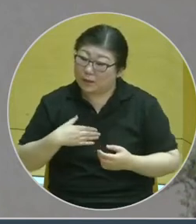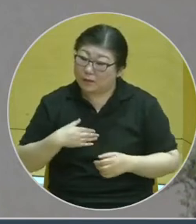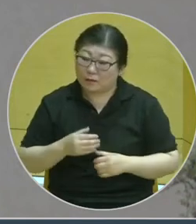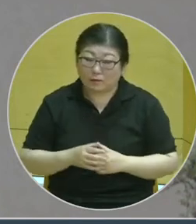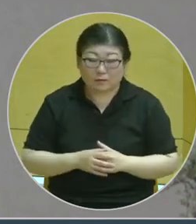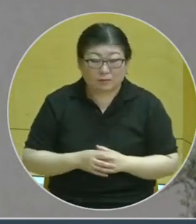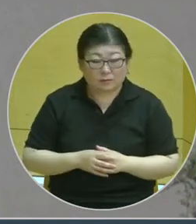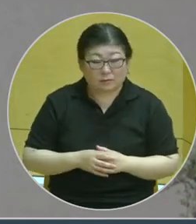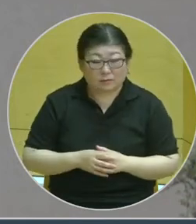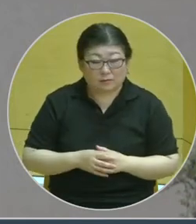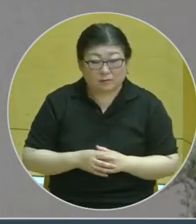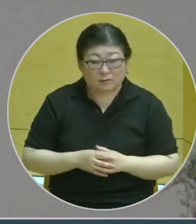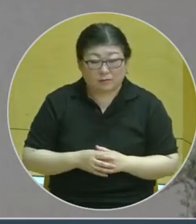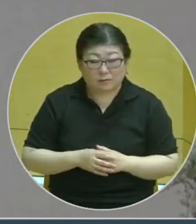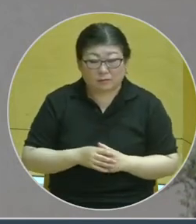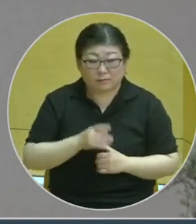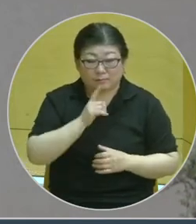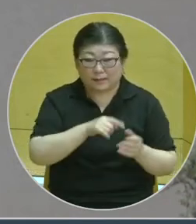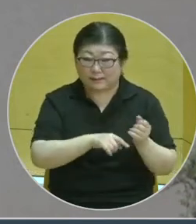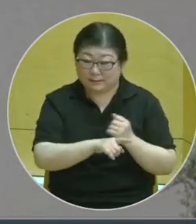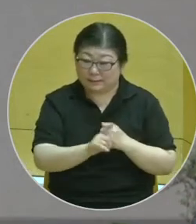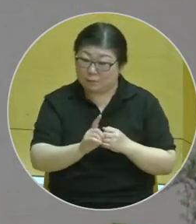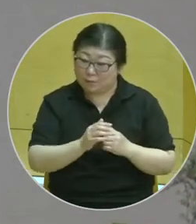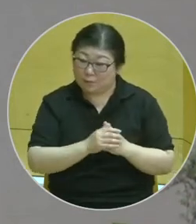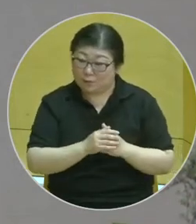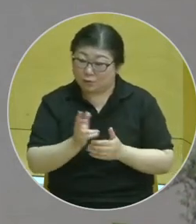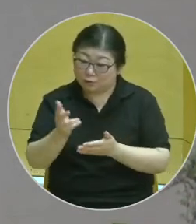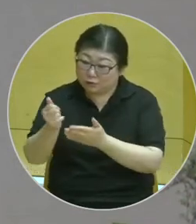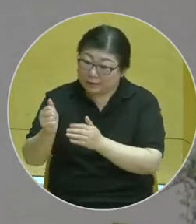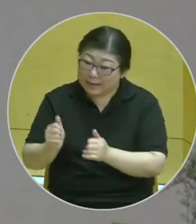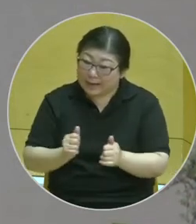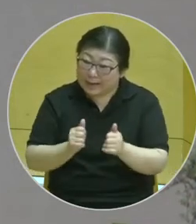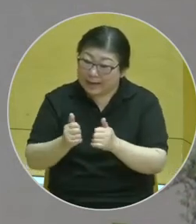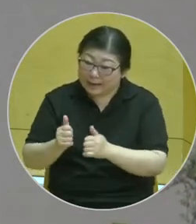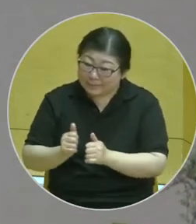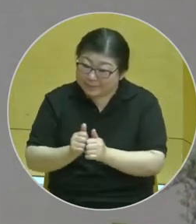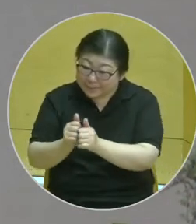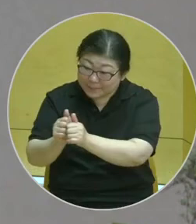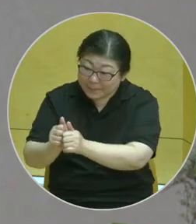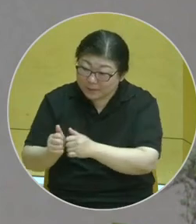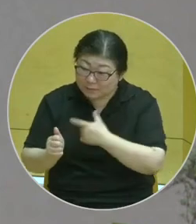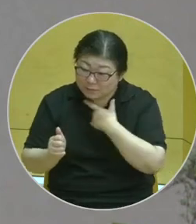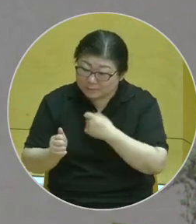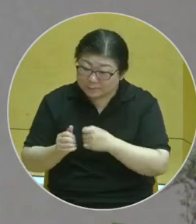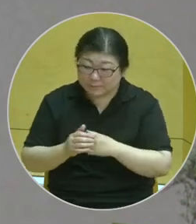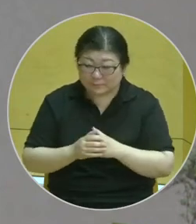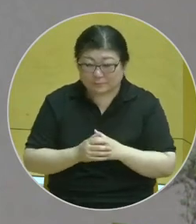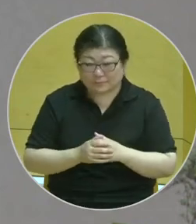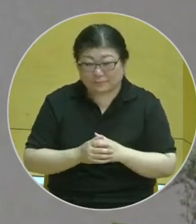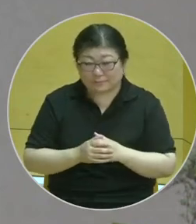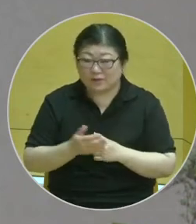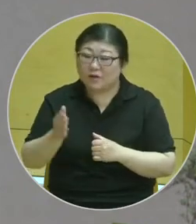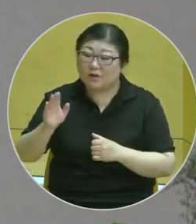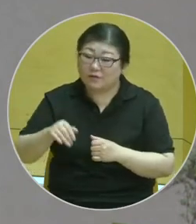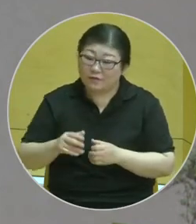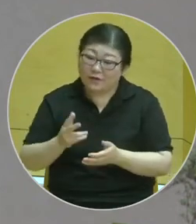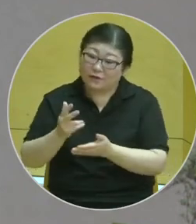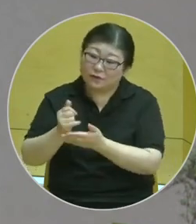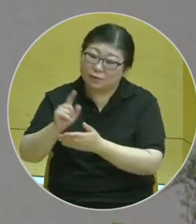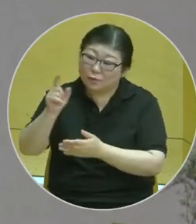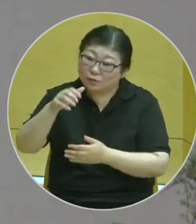없나 니까 이 말의 뜻은 뭐냐면 줄이 우리는 주님 함께 가고 싶습니다 주님과 동행하고 싶습니다 그런데 주님이